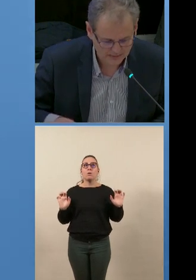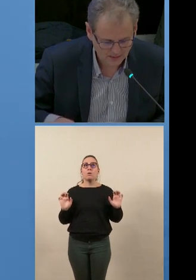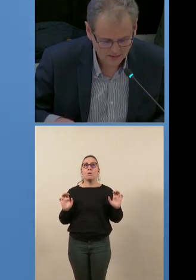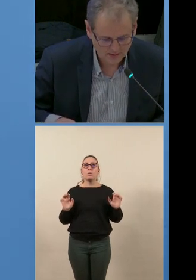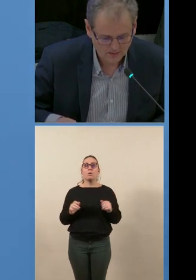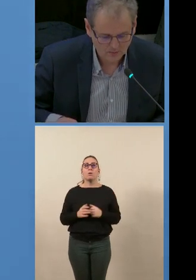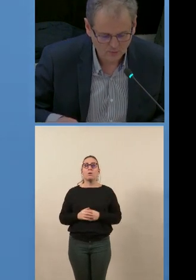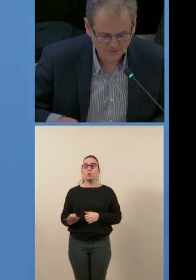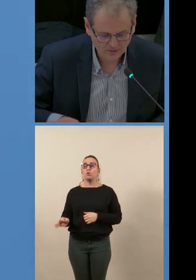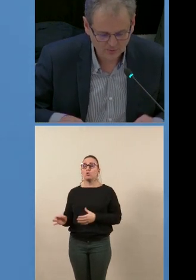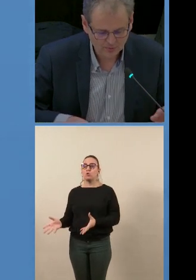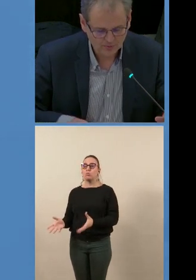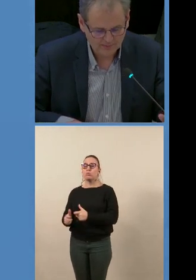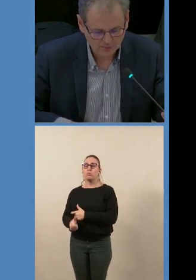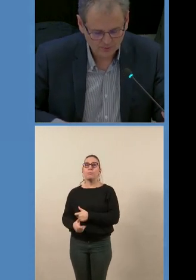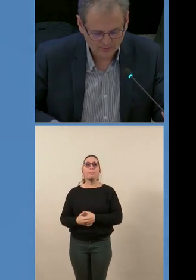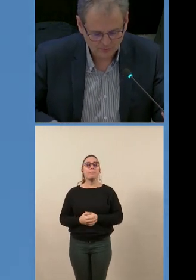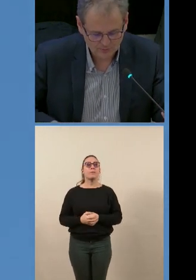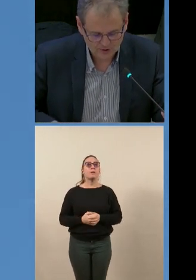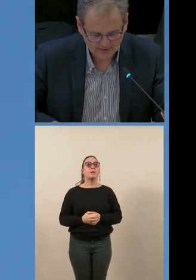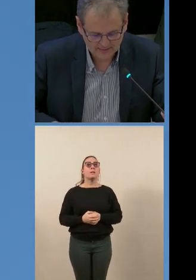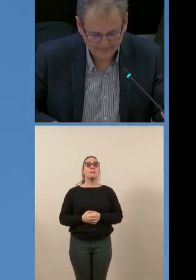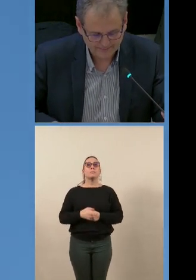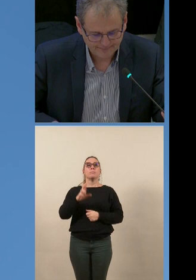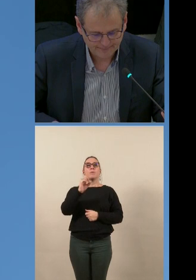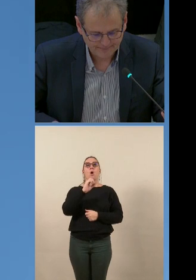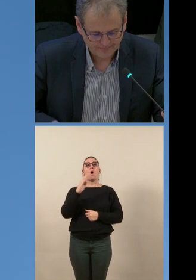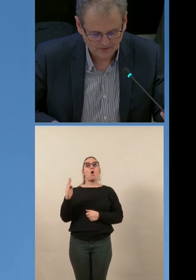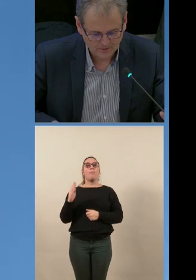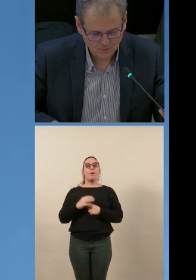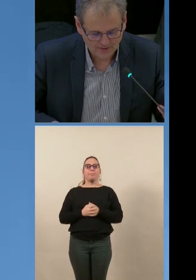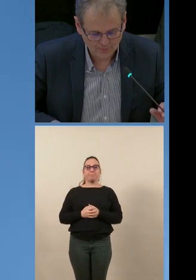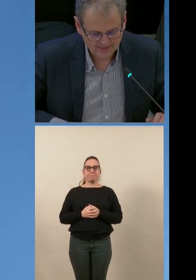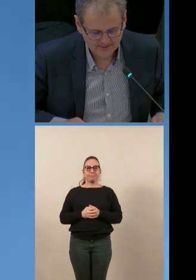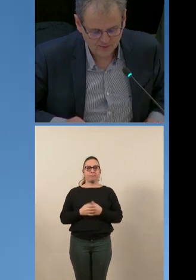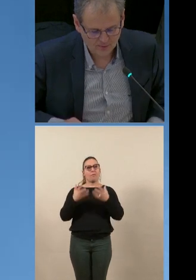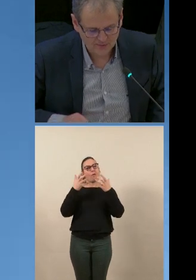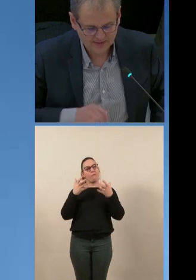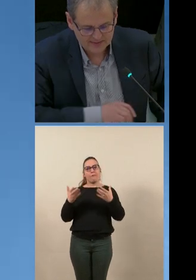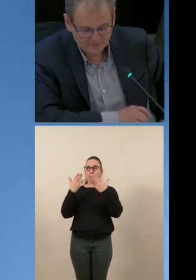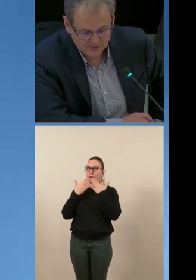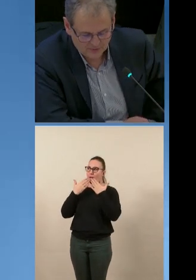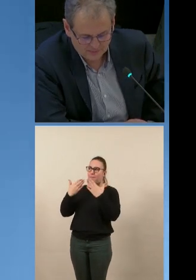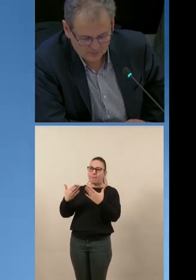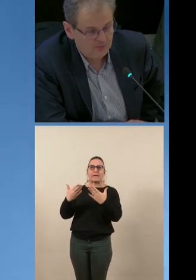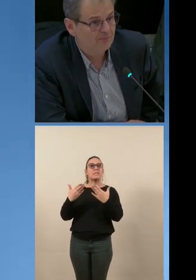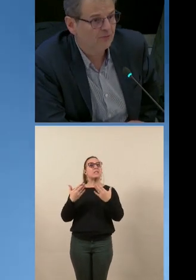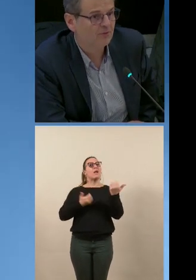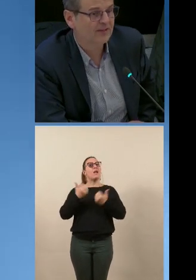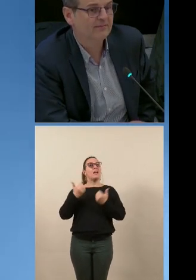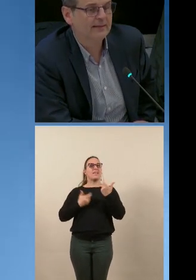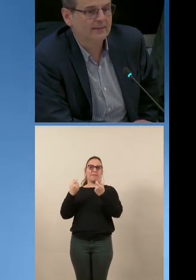Rob donc concernant le le rapport d'entation budgétaire je voulais remercier le le Service des finances d'abord pour